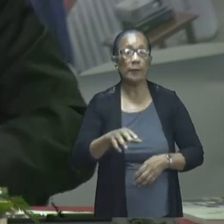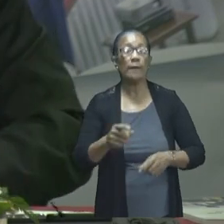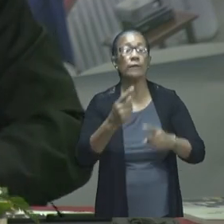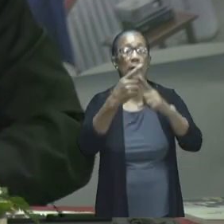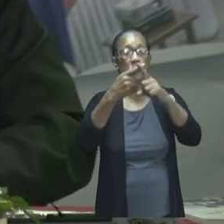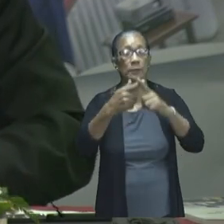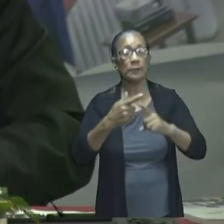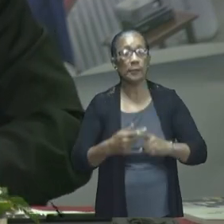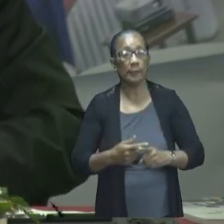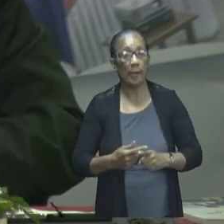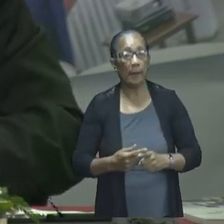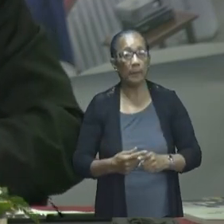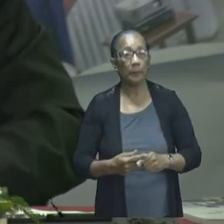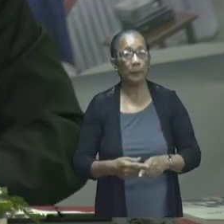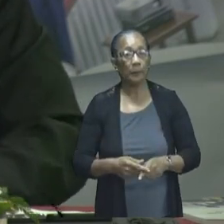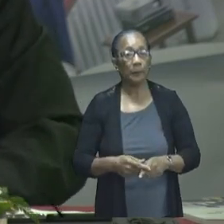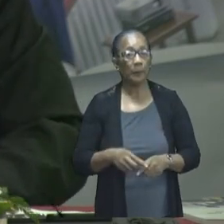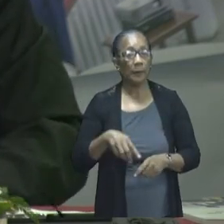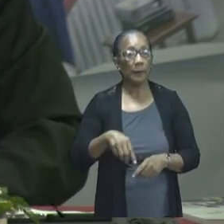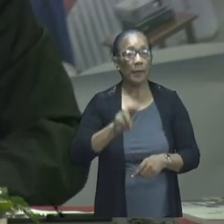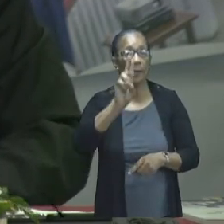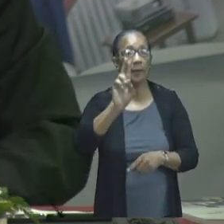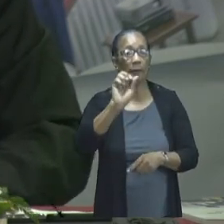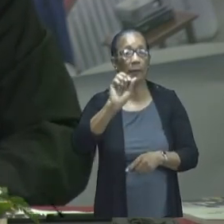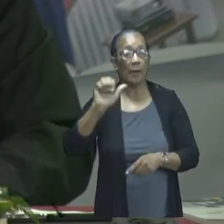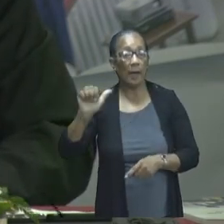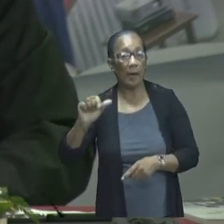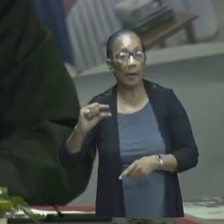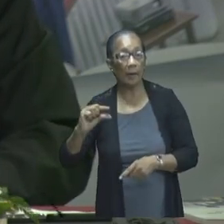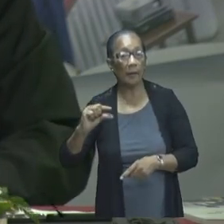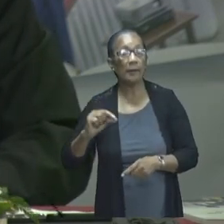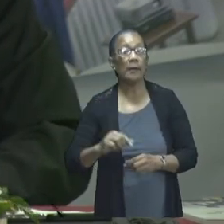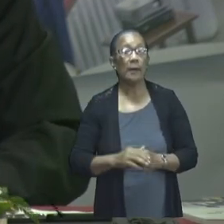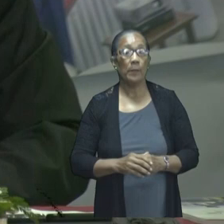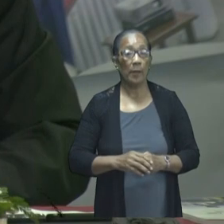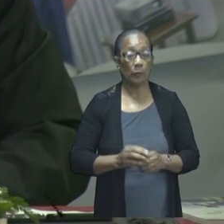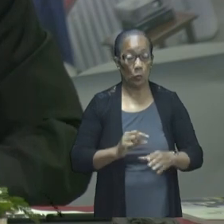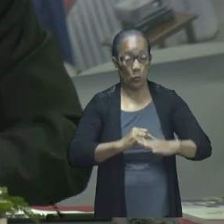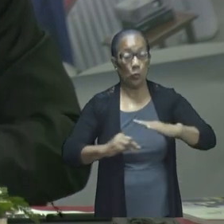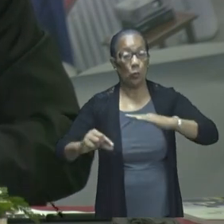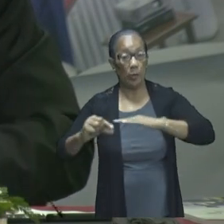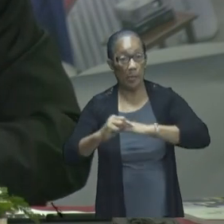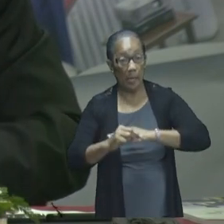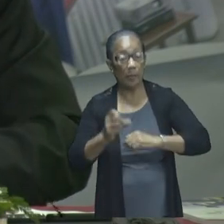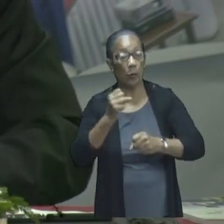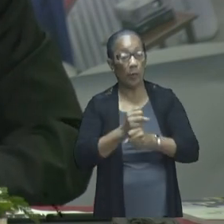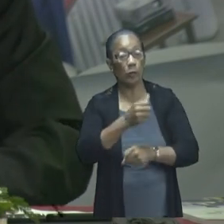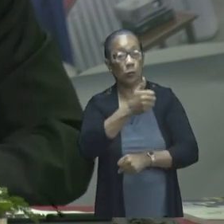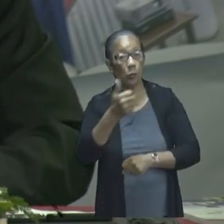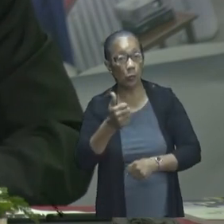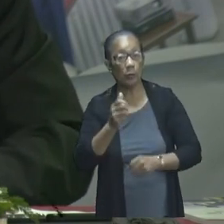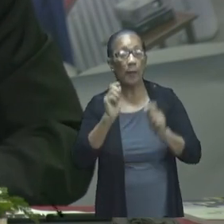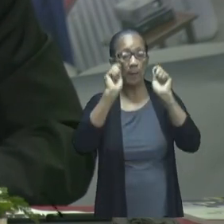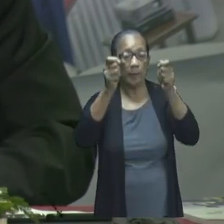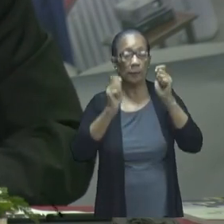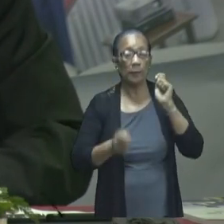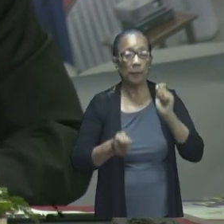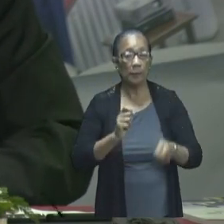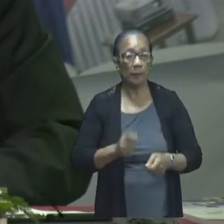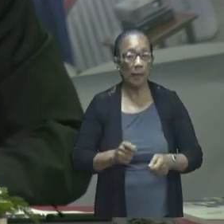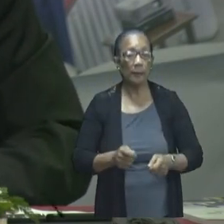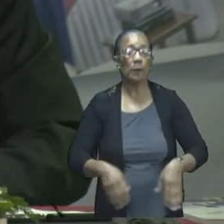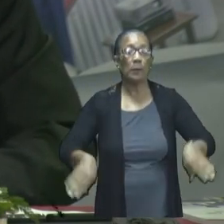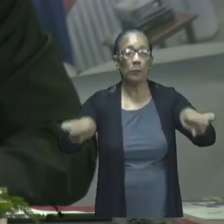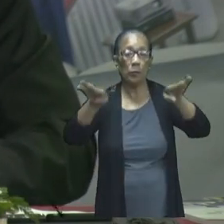den haag met gea naar werk op het hoogste niveau samen met trinidad en tobago wordt een memorandum of understanding